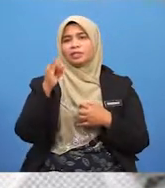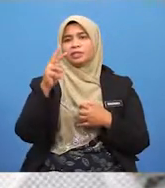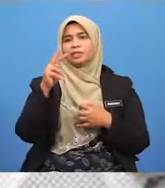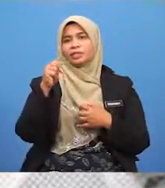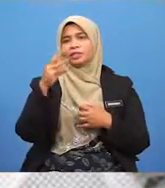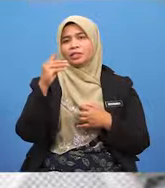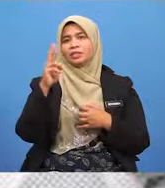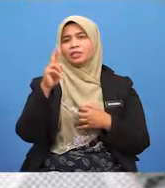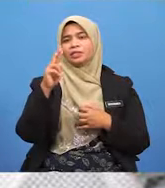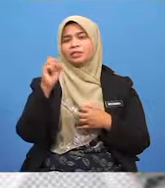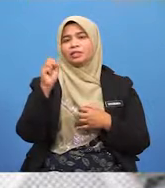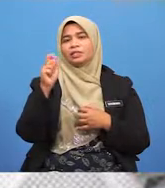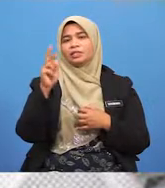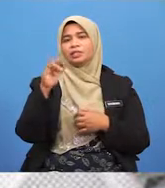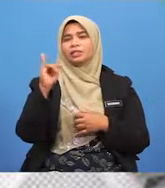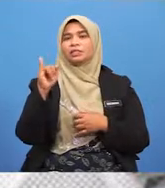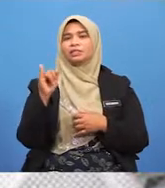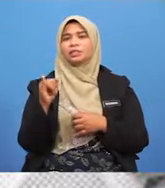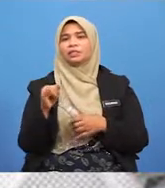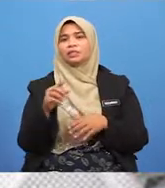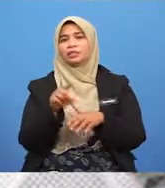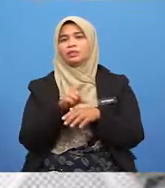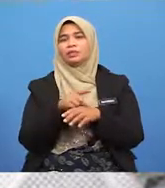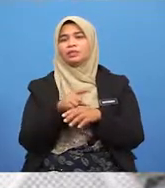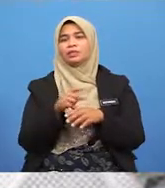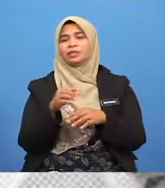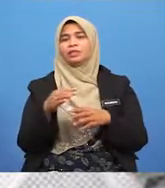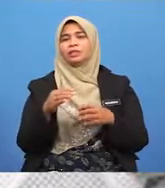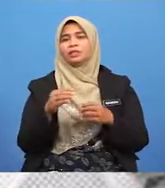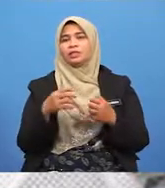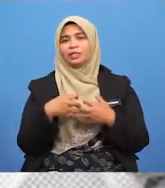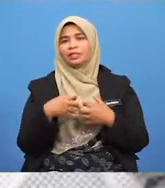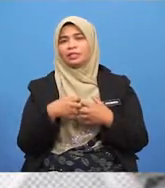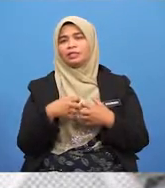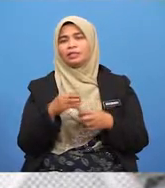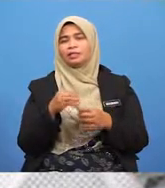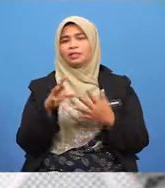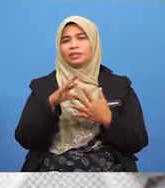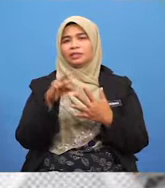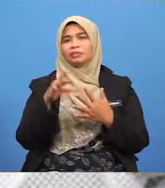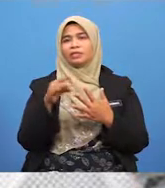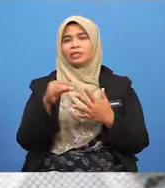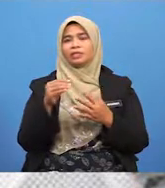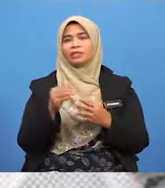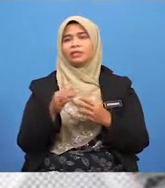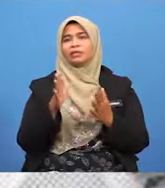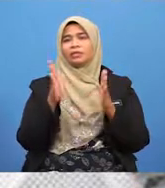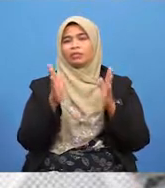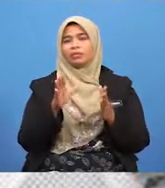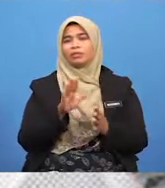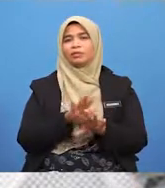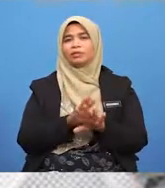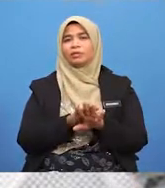lfp ia menjadi pilihan ramai buat masa kini Oh iya memudahkan dan mempercepat